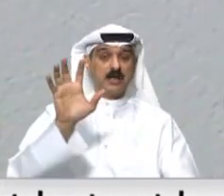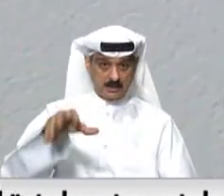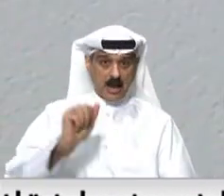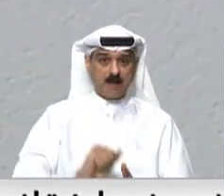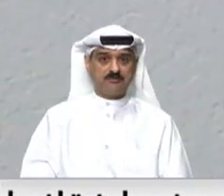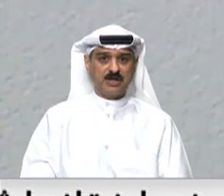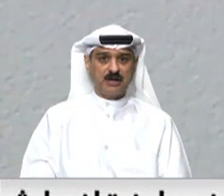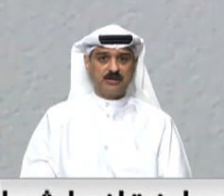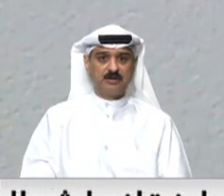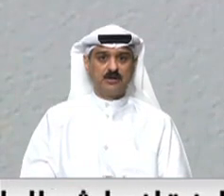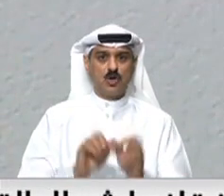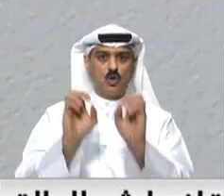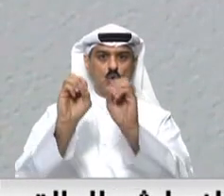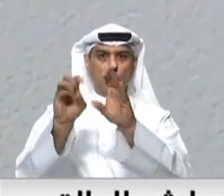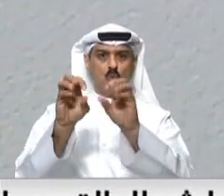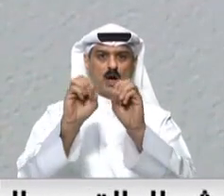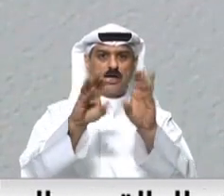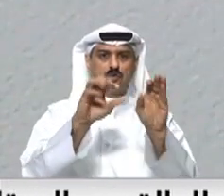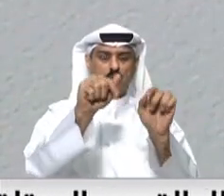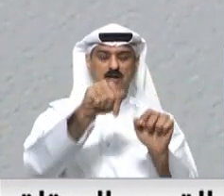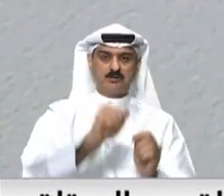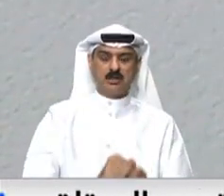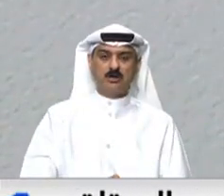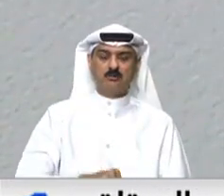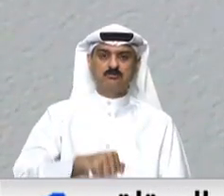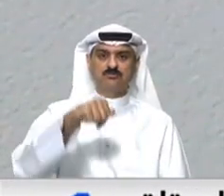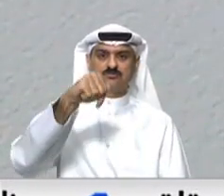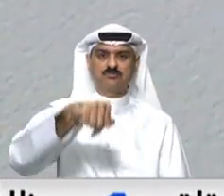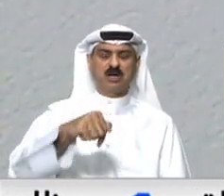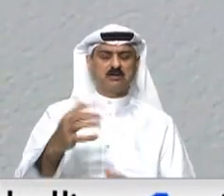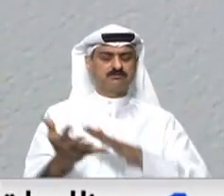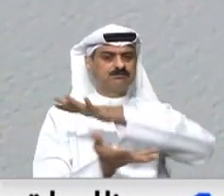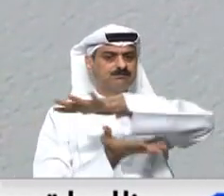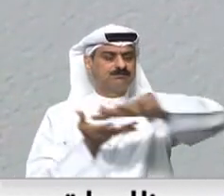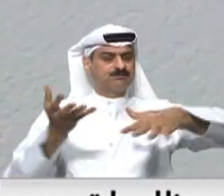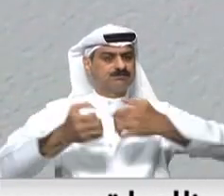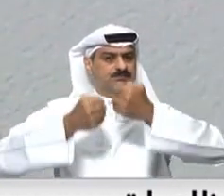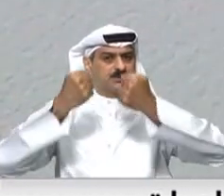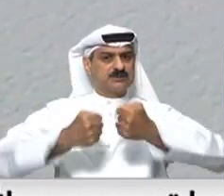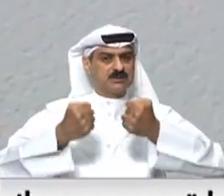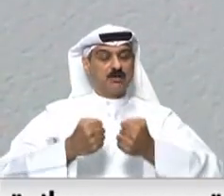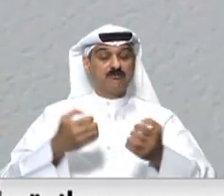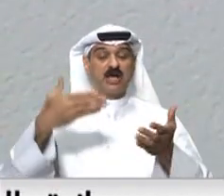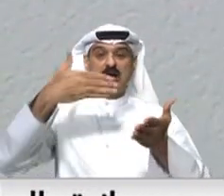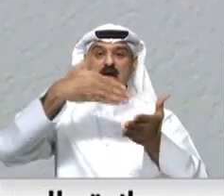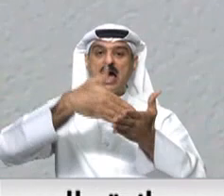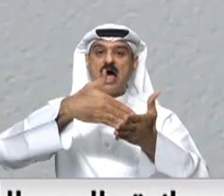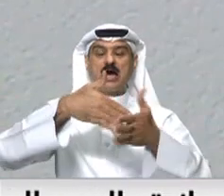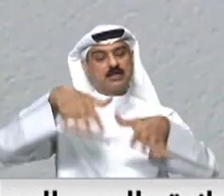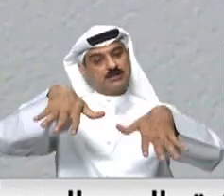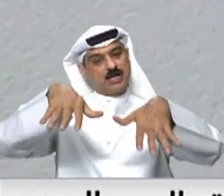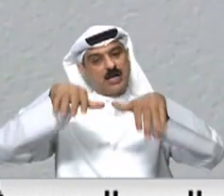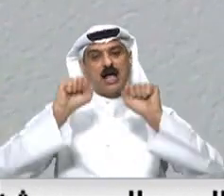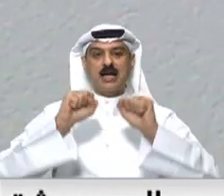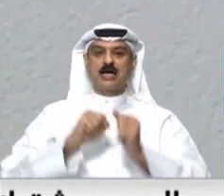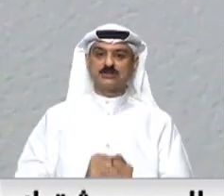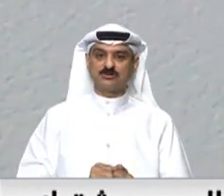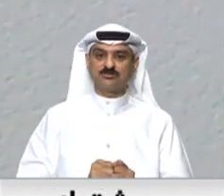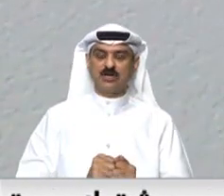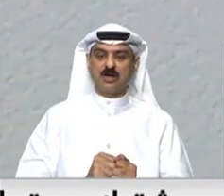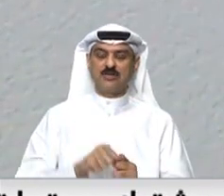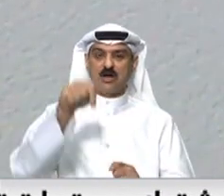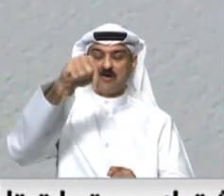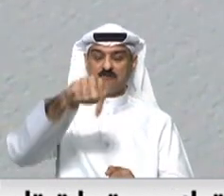الأحداث الدراماتيكية بالنسبة لما حدث اليوم انتهت بوساطة بيلاروسية بهذا